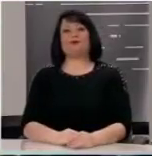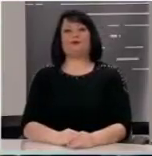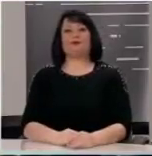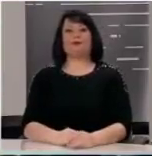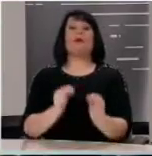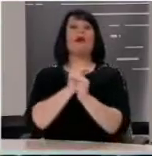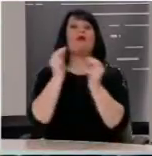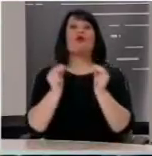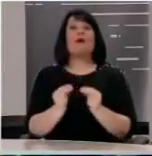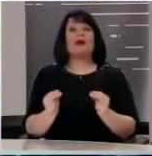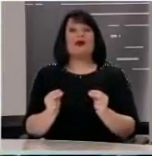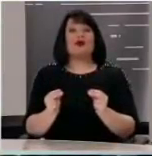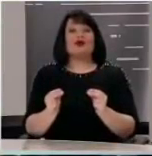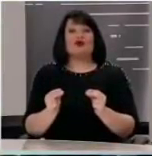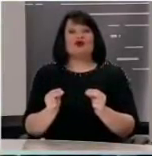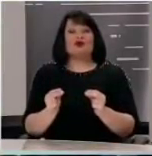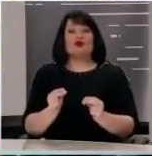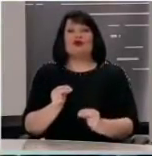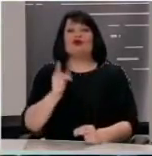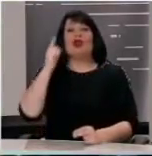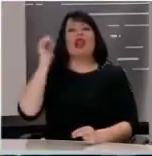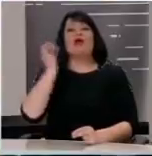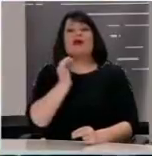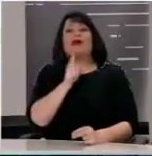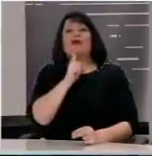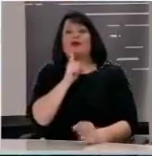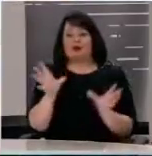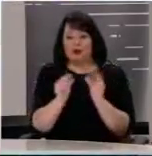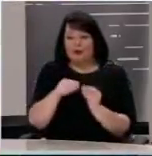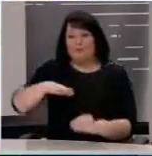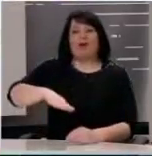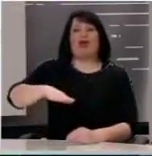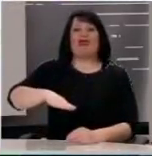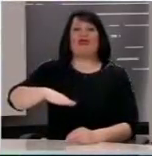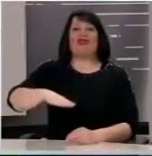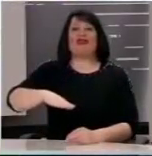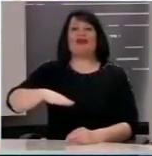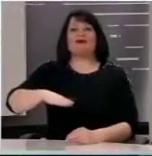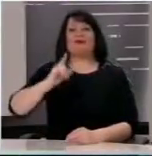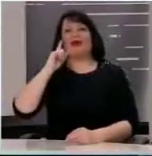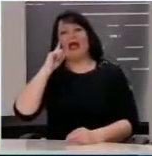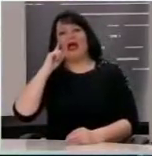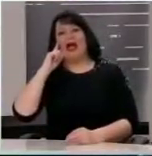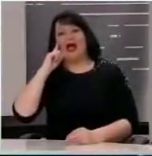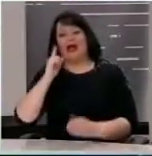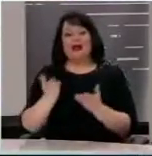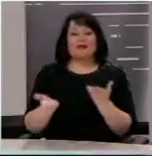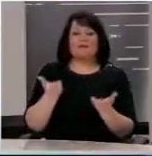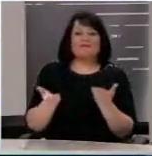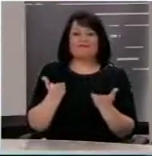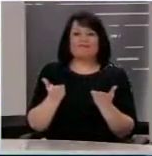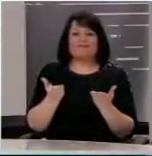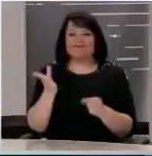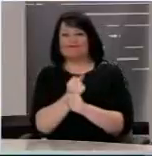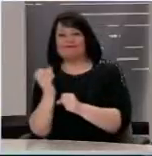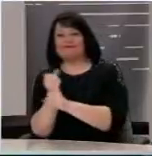Άρα λοιπόν αυτή είναι η παιδιάστικη λογική. Για να είναι win-win η στάση, το αποτέλεσμα,